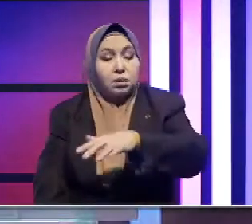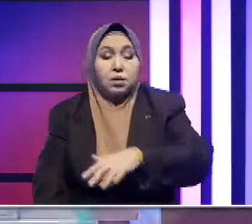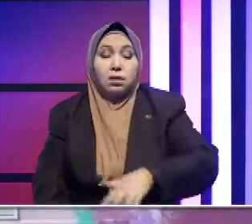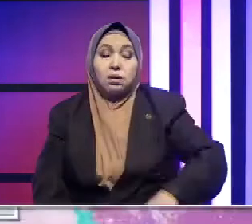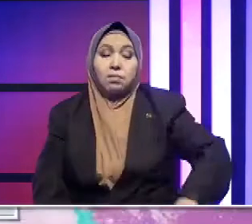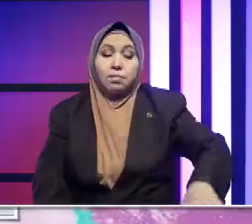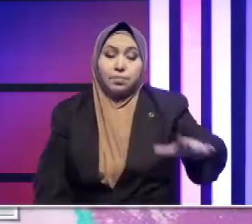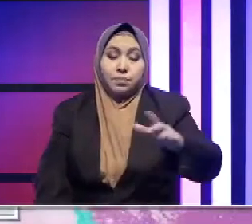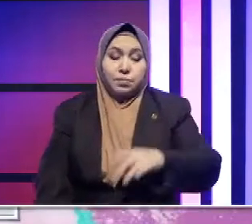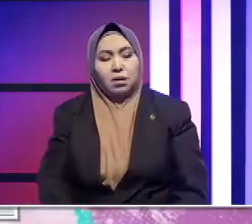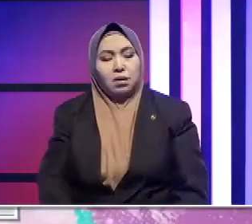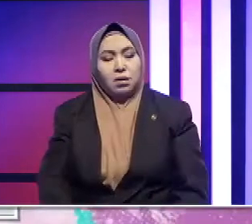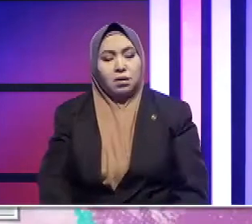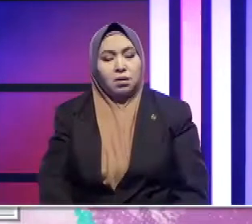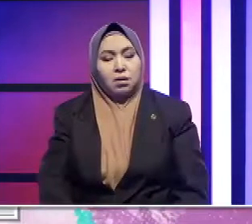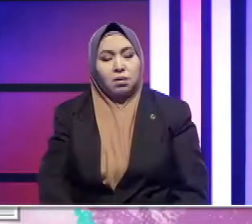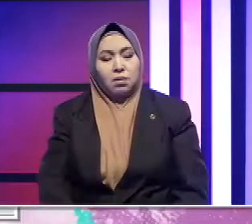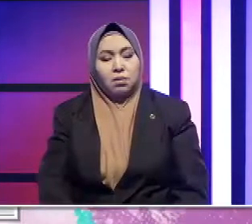الرحيم.